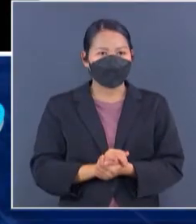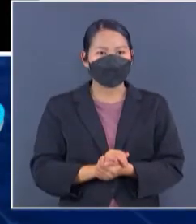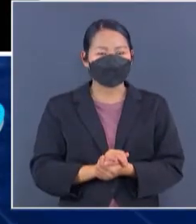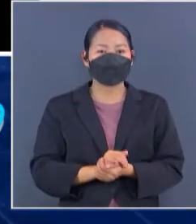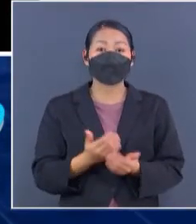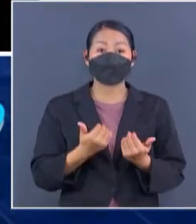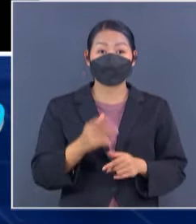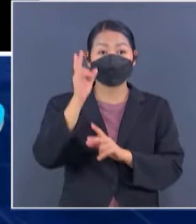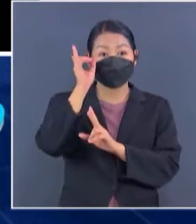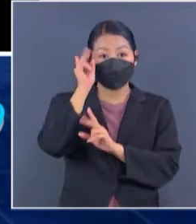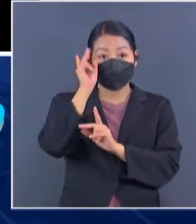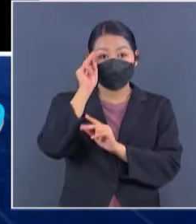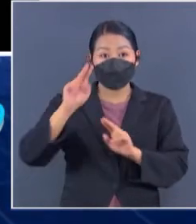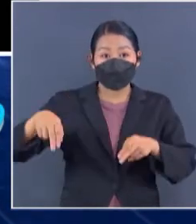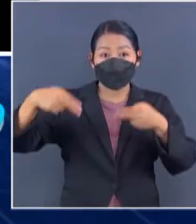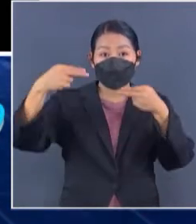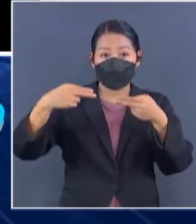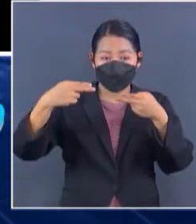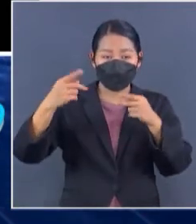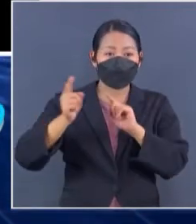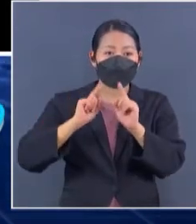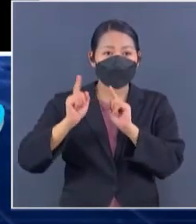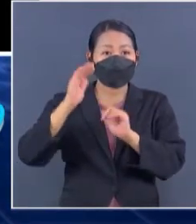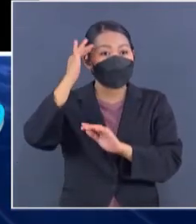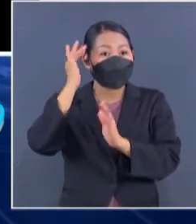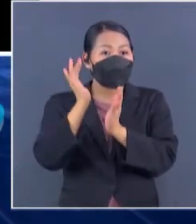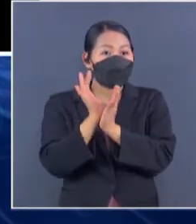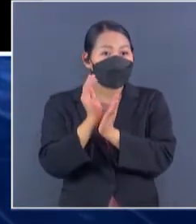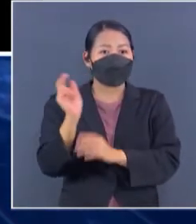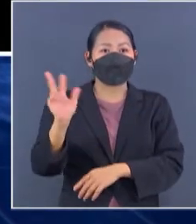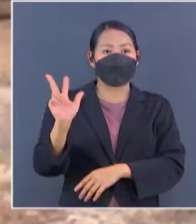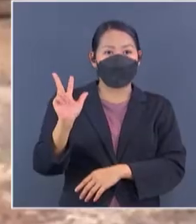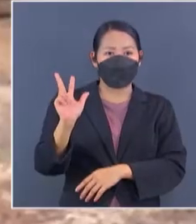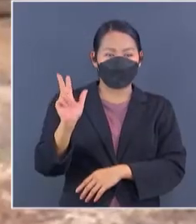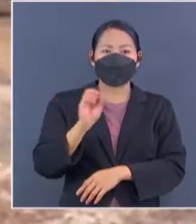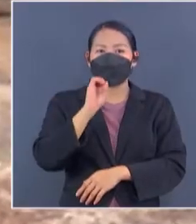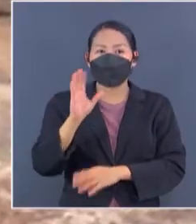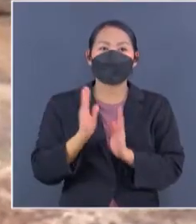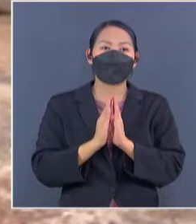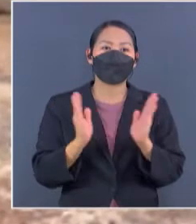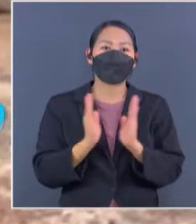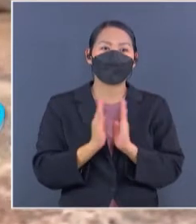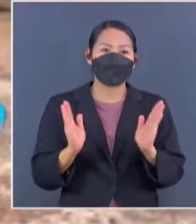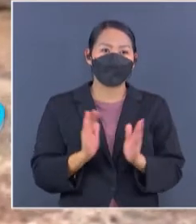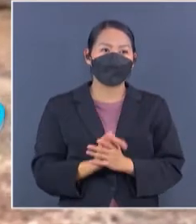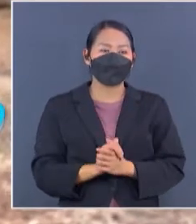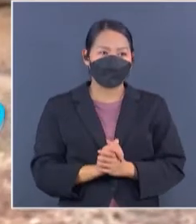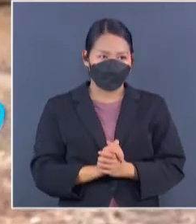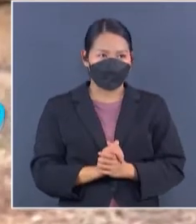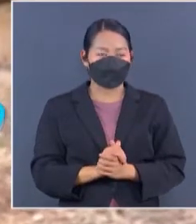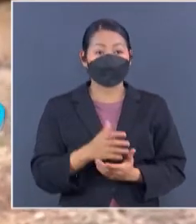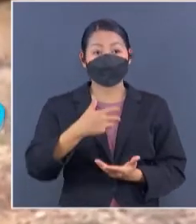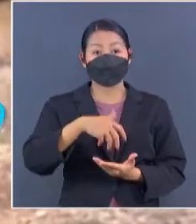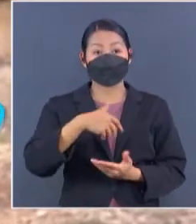ก็เลยขอบคุณนายตำรวจทั้ง3นายกันอีกครั้งไปฟังคลิปสัมภาษณ์กันดูครับ อยากกลับบ้านหาแ